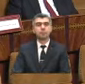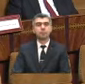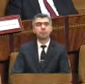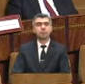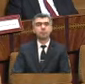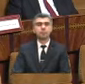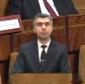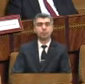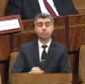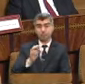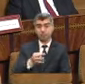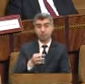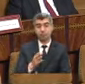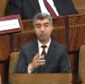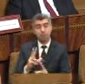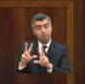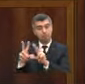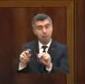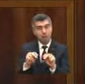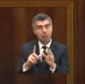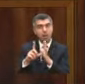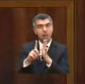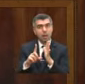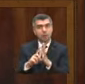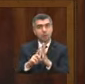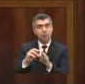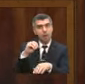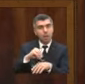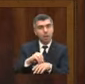سيكون بتوازي مع هذا الورش القانوني ورش مؤسساتي.